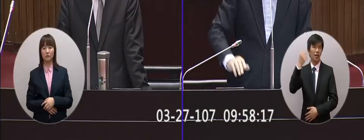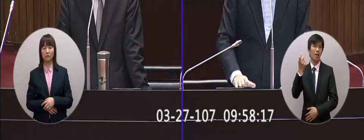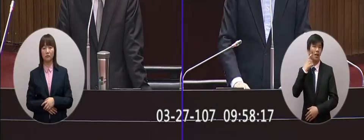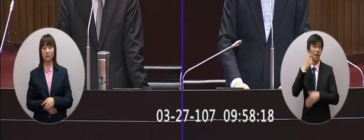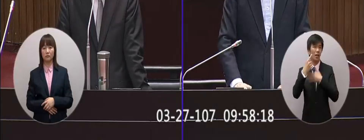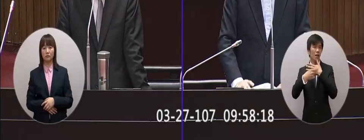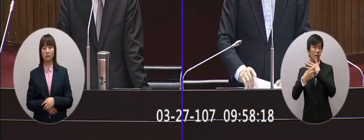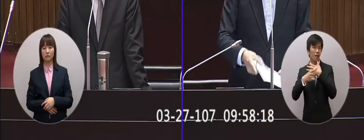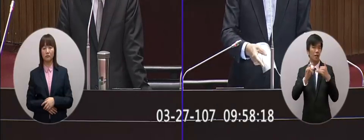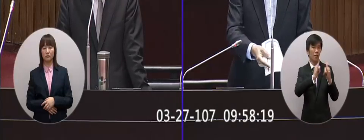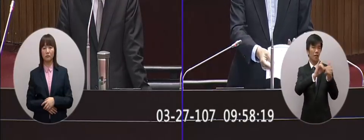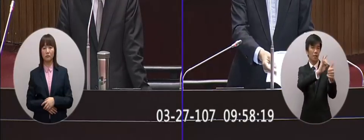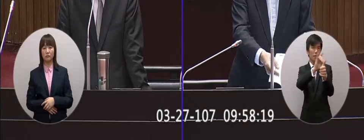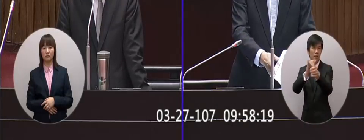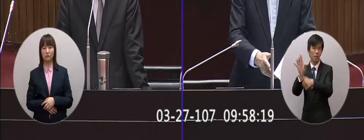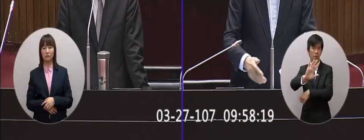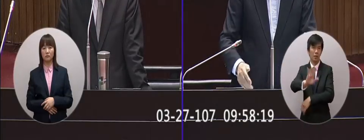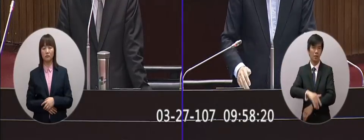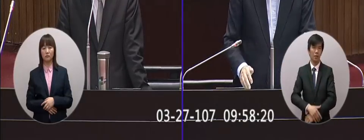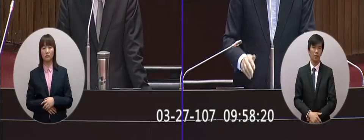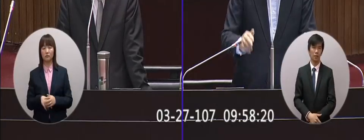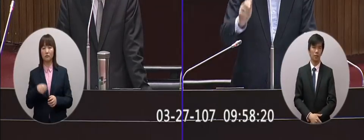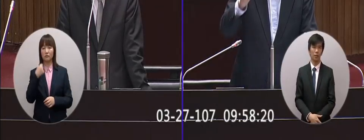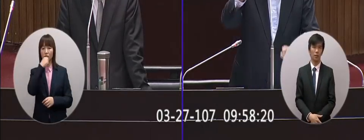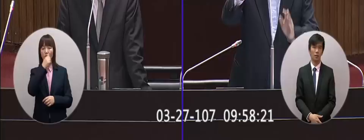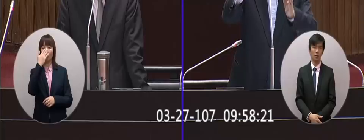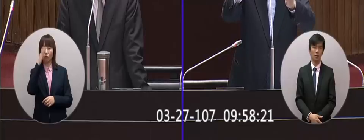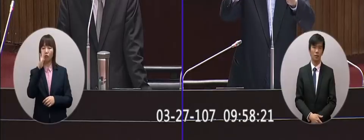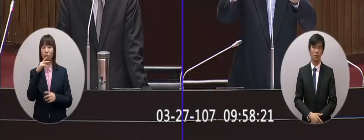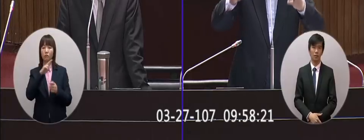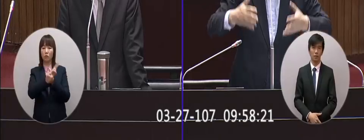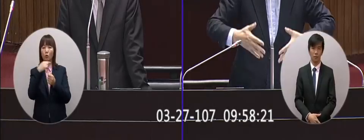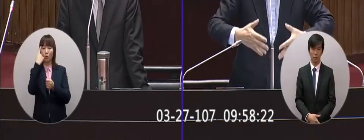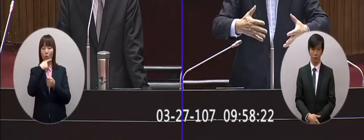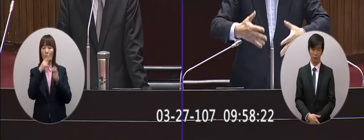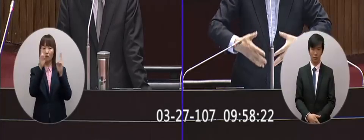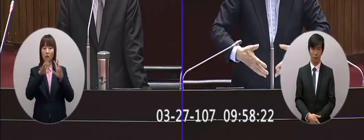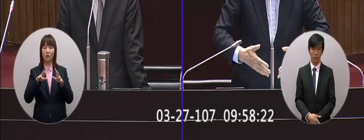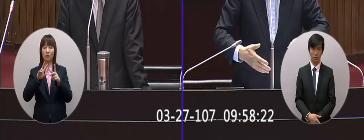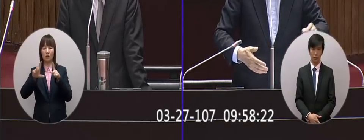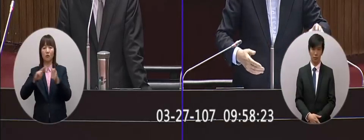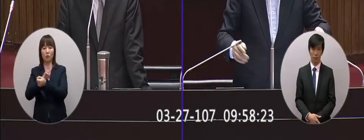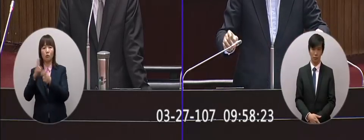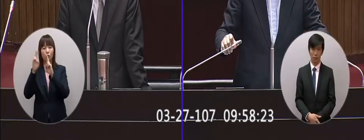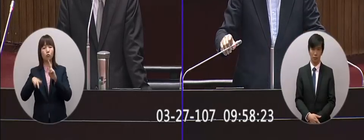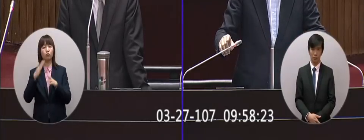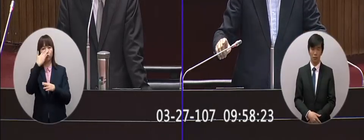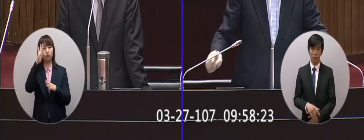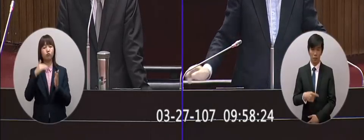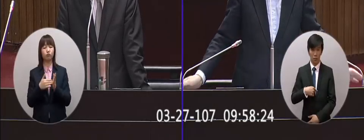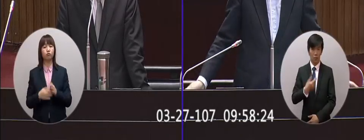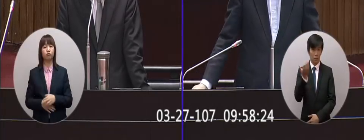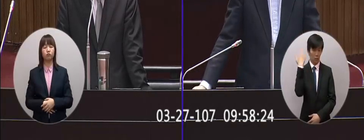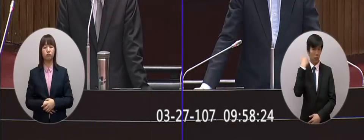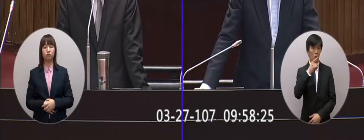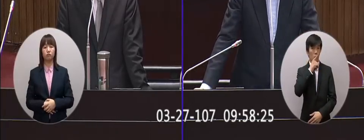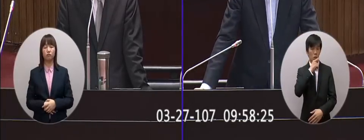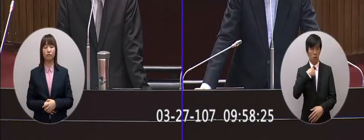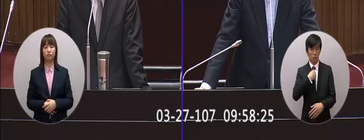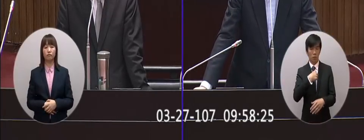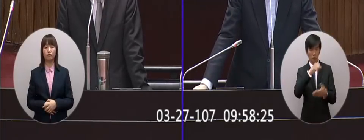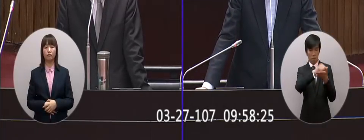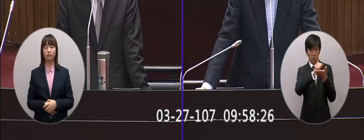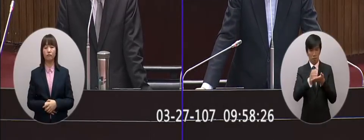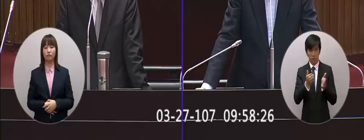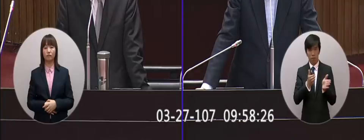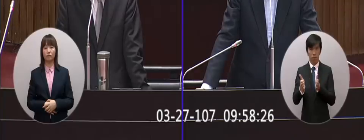的老百姓了 啊！台湾成功了，林口电厂跟大林电厂都成功了。 把它做一个整理了哈。 是， 我想